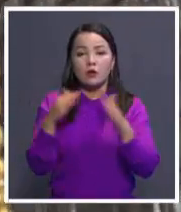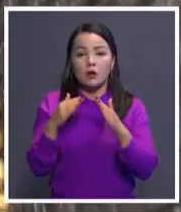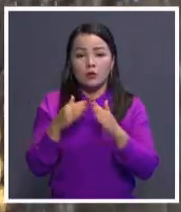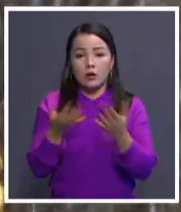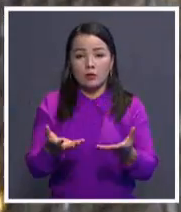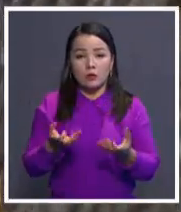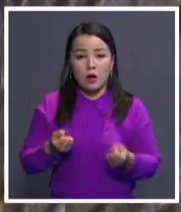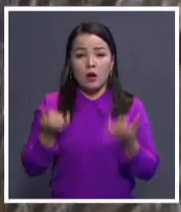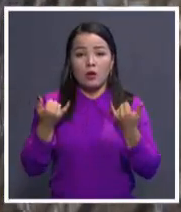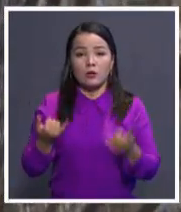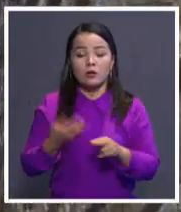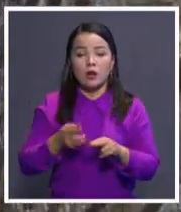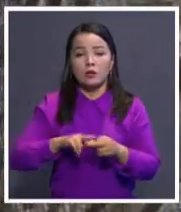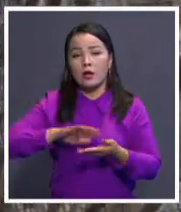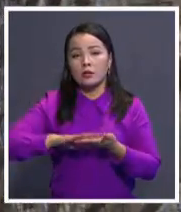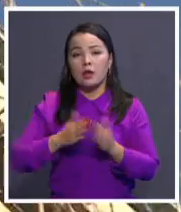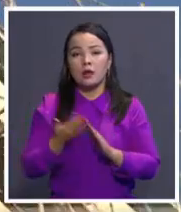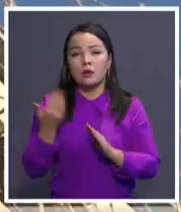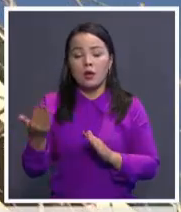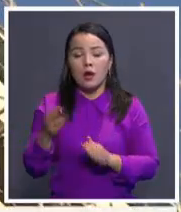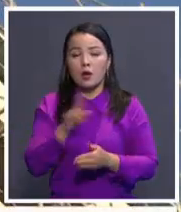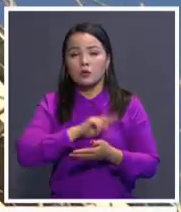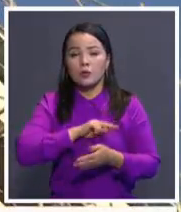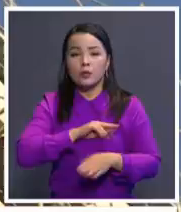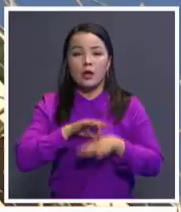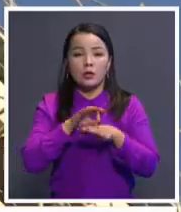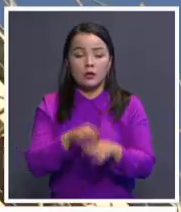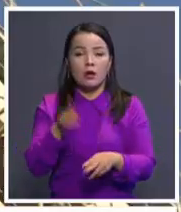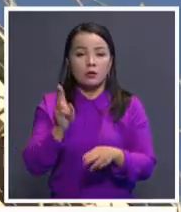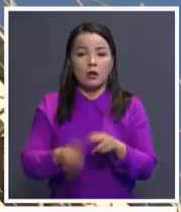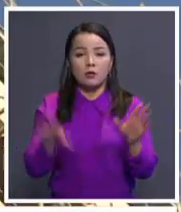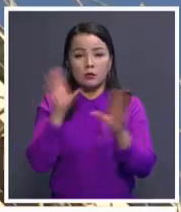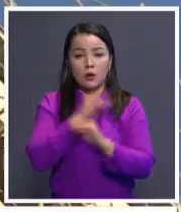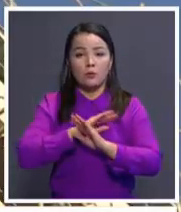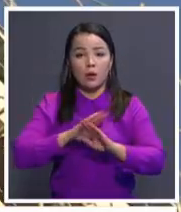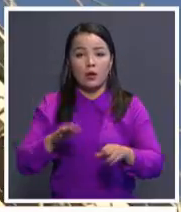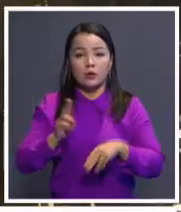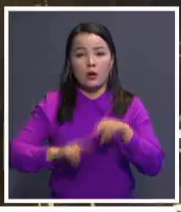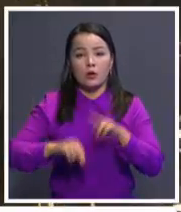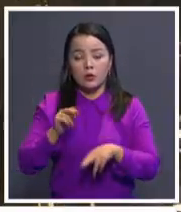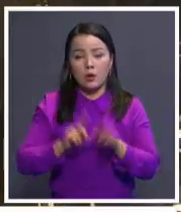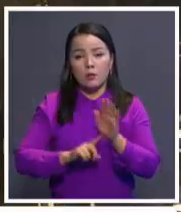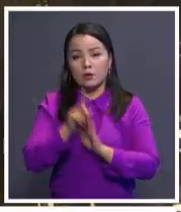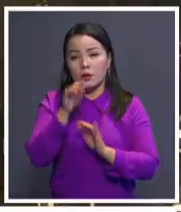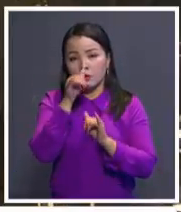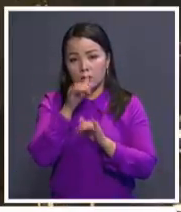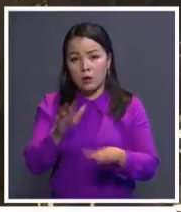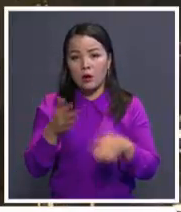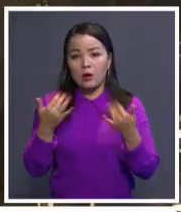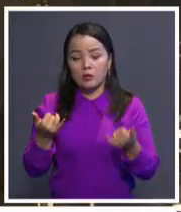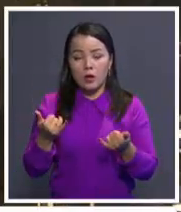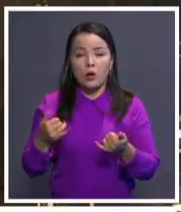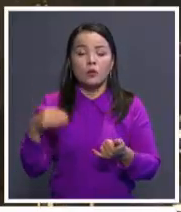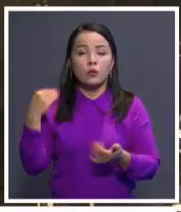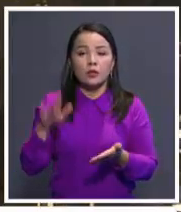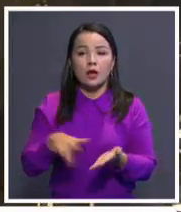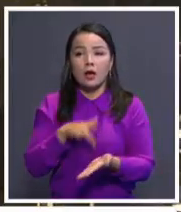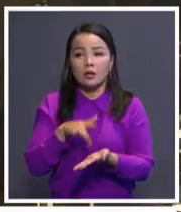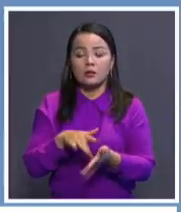деңгейлі банктермен келіссөздер аяқталмағандықтан жергілікті билік құрылысты бастай алмай отыр. Ал бүгінде Түркістан қаласы